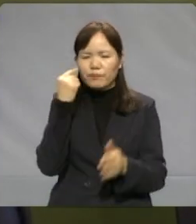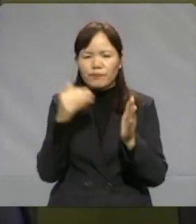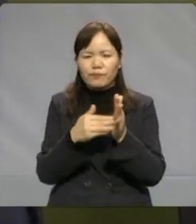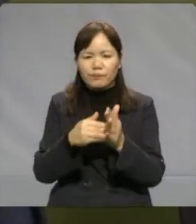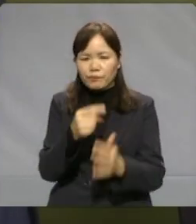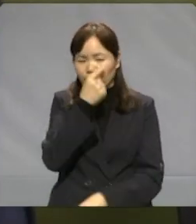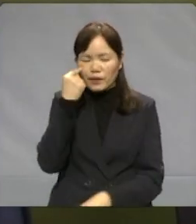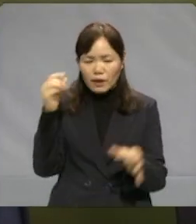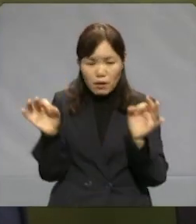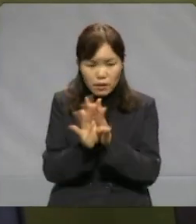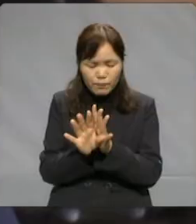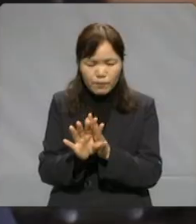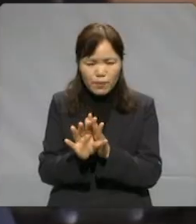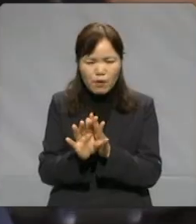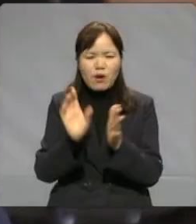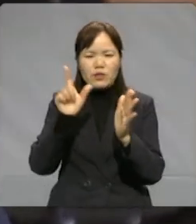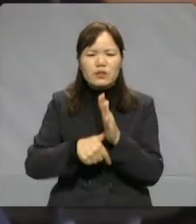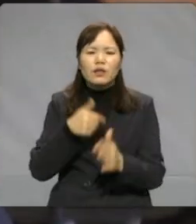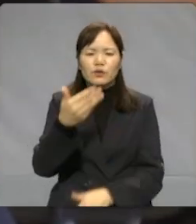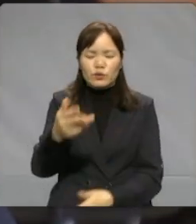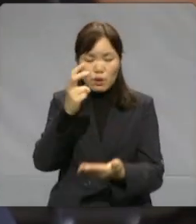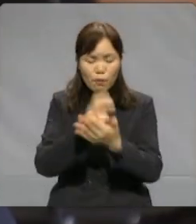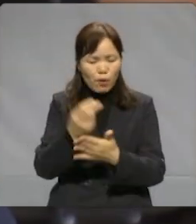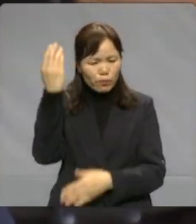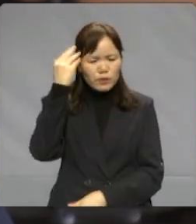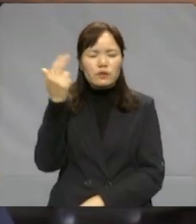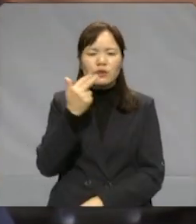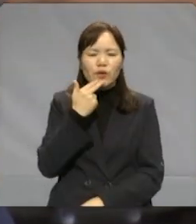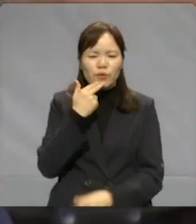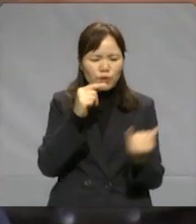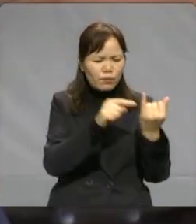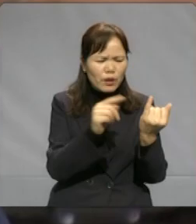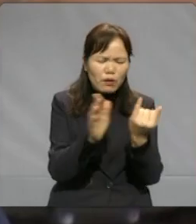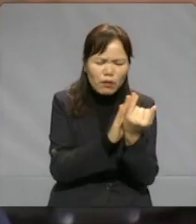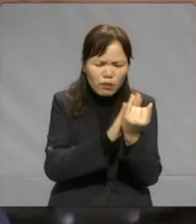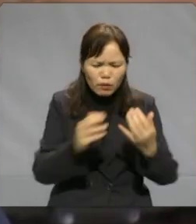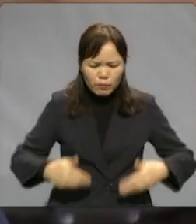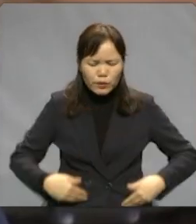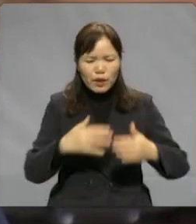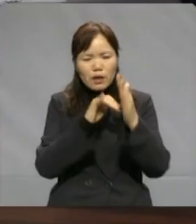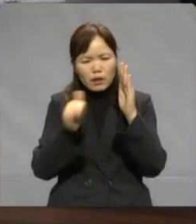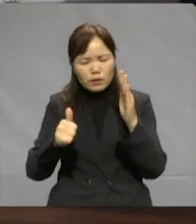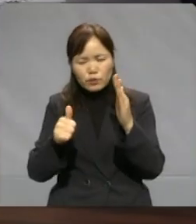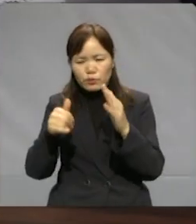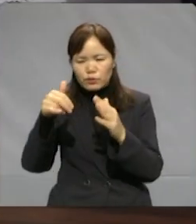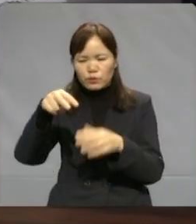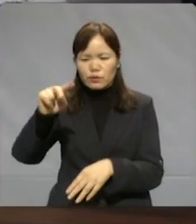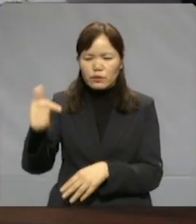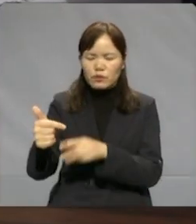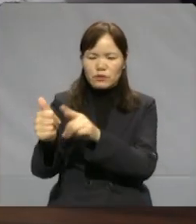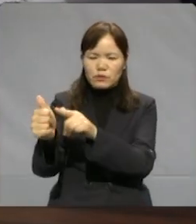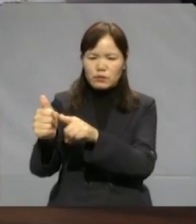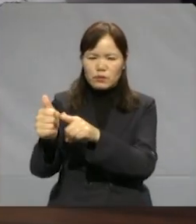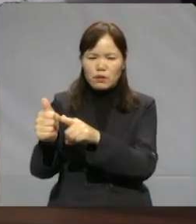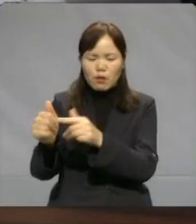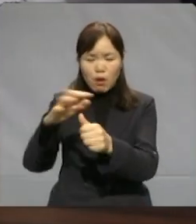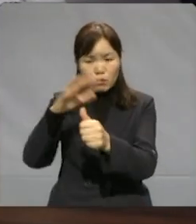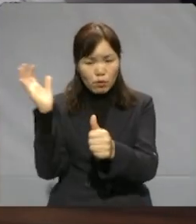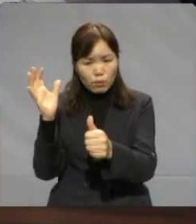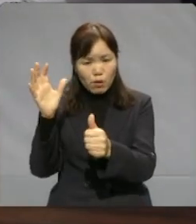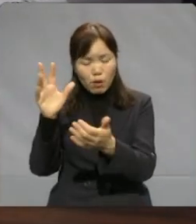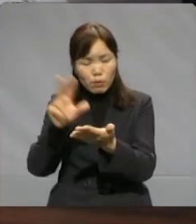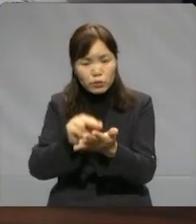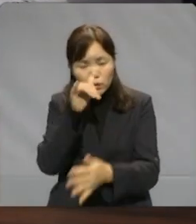기회가 주어진 것인데 법률적 지식이 없고 피해자를 챙겨야 하는 유족은 신 씨의 석방에 문제가 없는지 따질